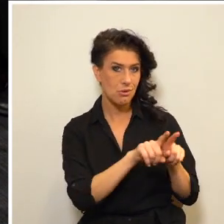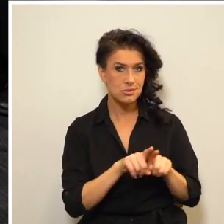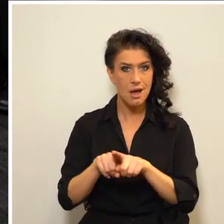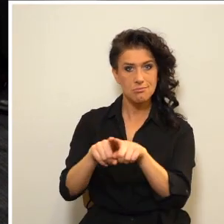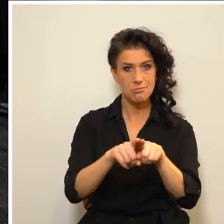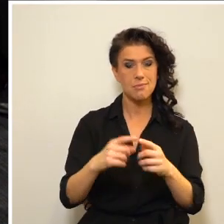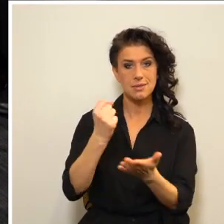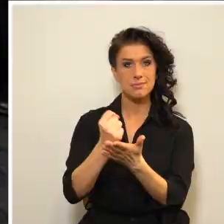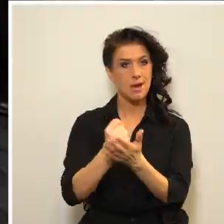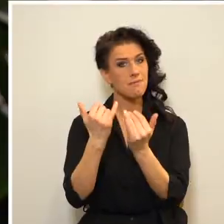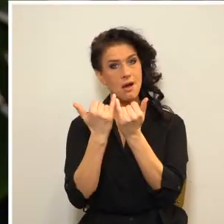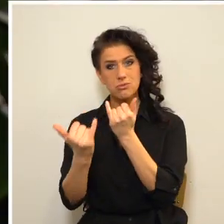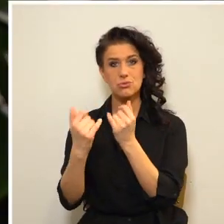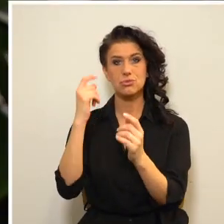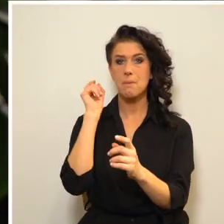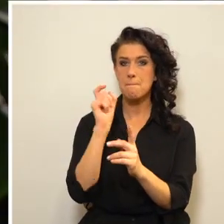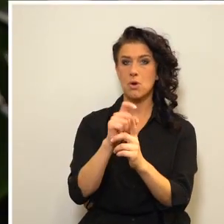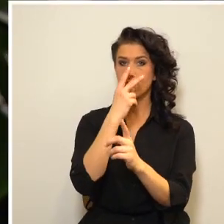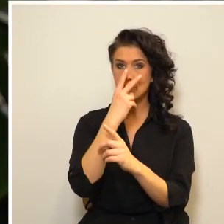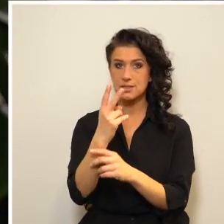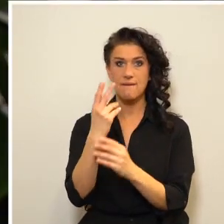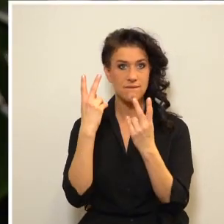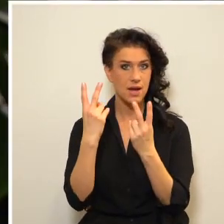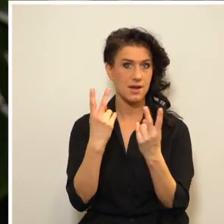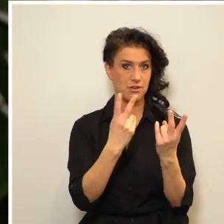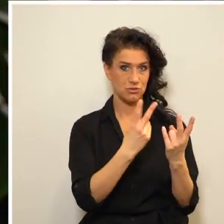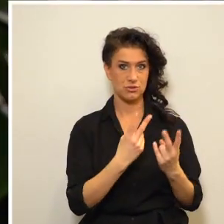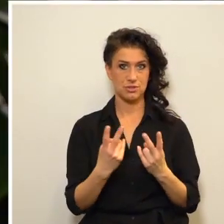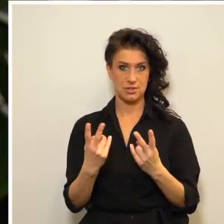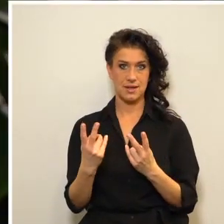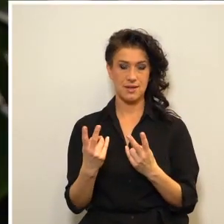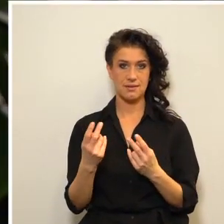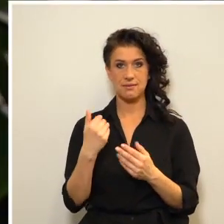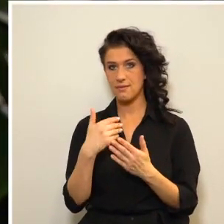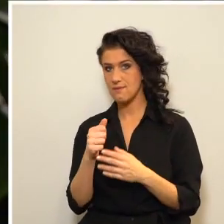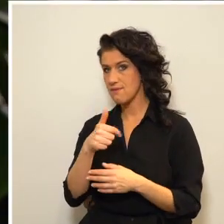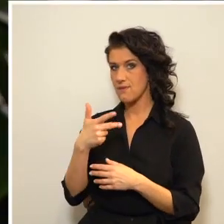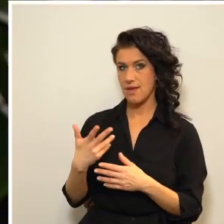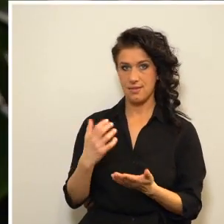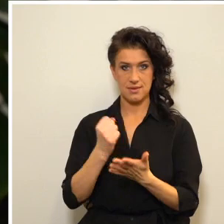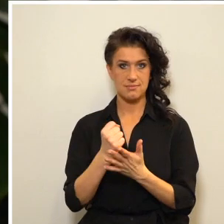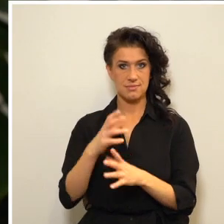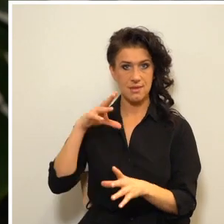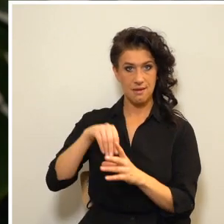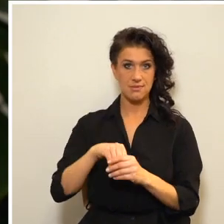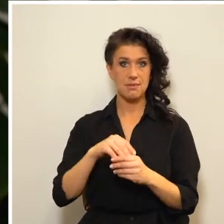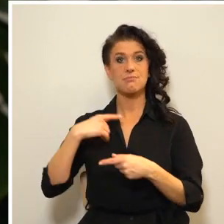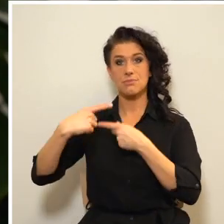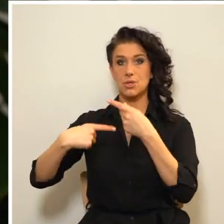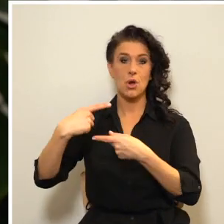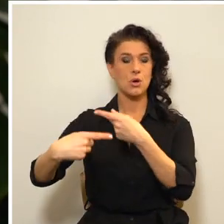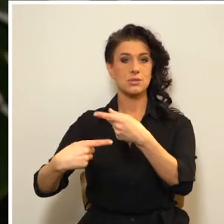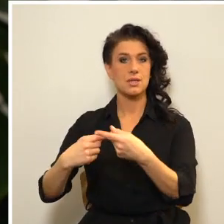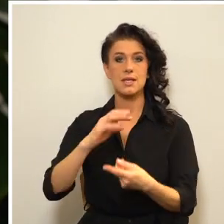punktów widzenia jest jest bardzo ważne bo widzimy jak bardzo złożony i wielowymiarowy jest jest proces